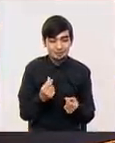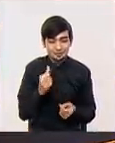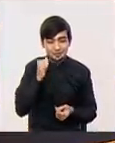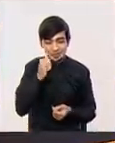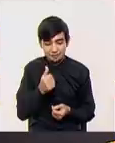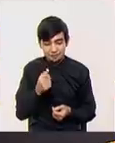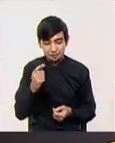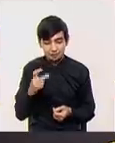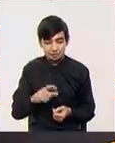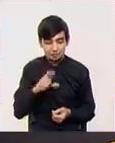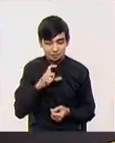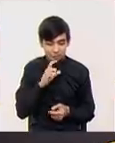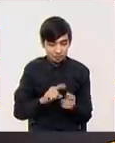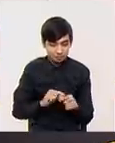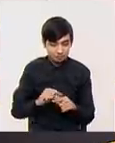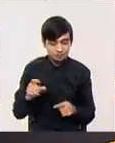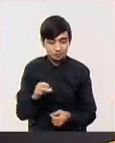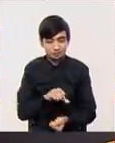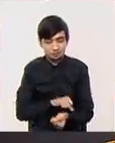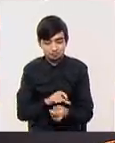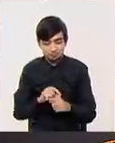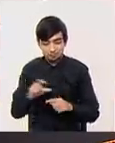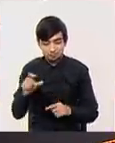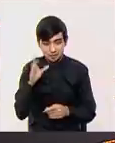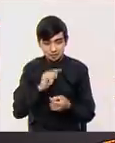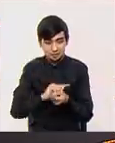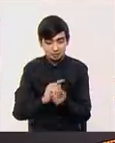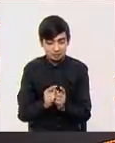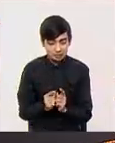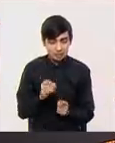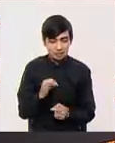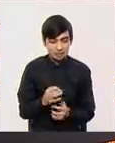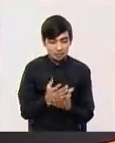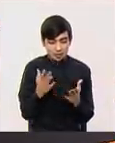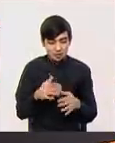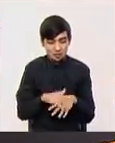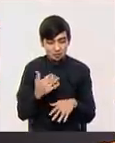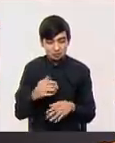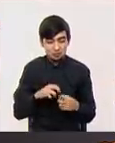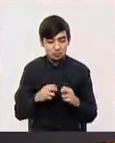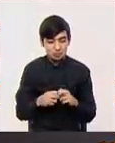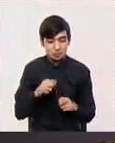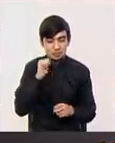ертеңгі маскүнеммен нашақорға айнала бастауы күллі қоғамның мәселесі.